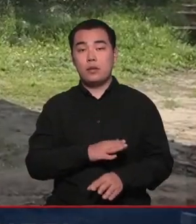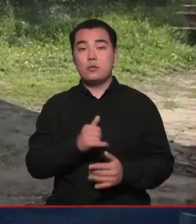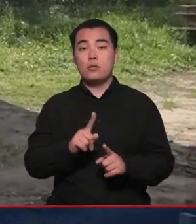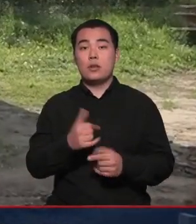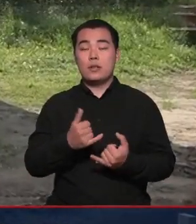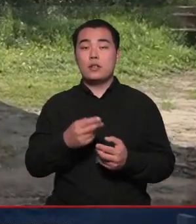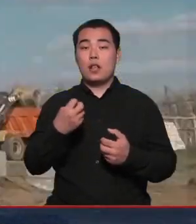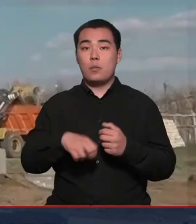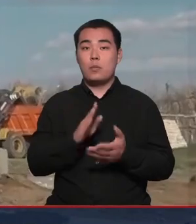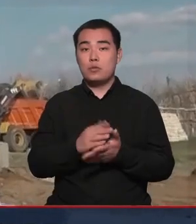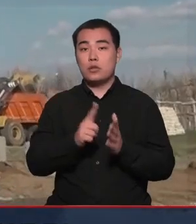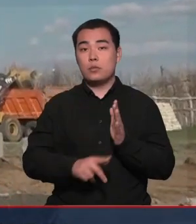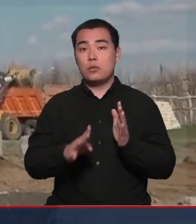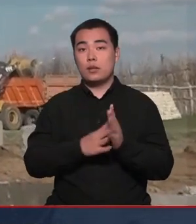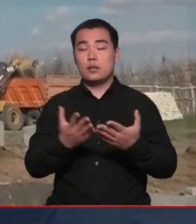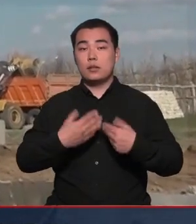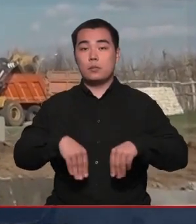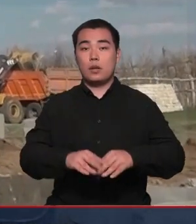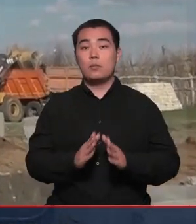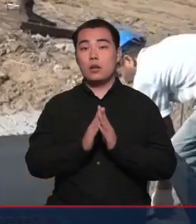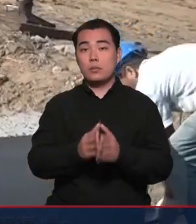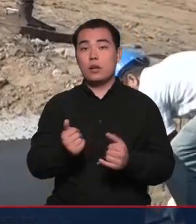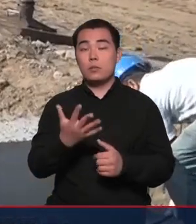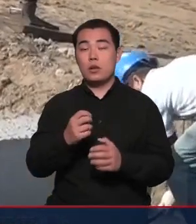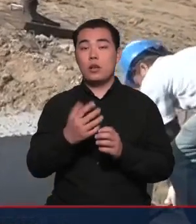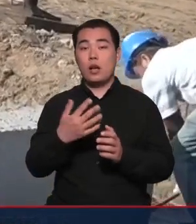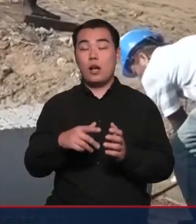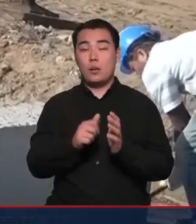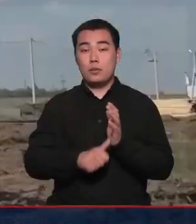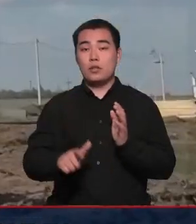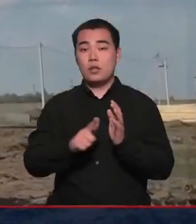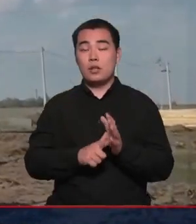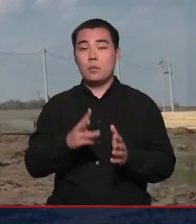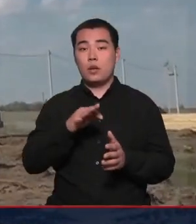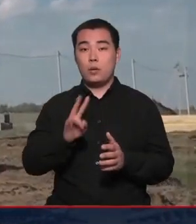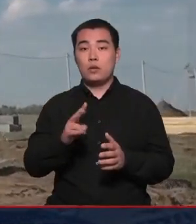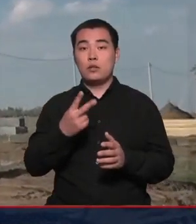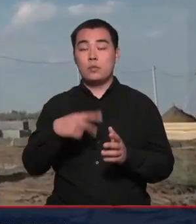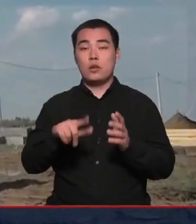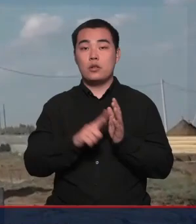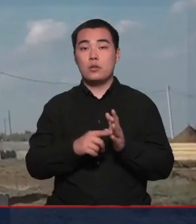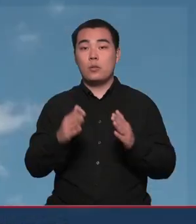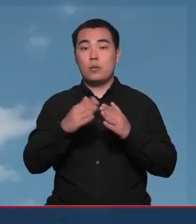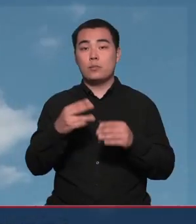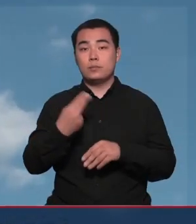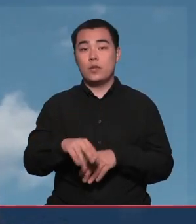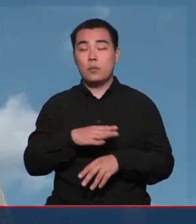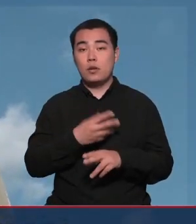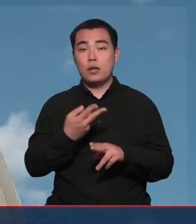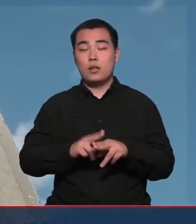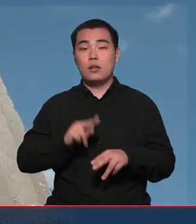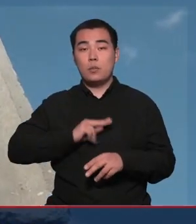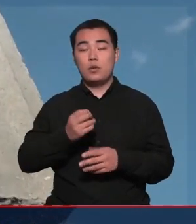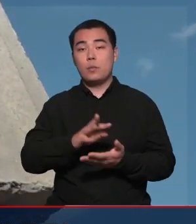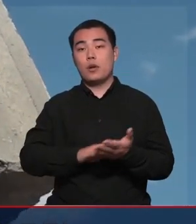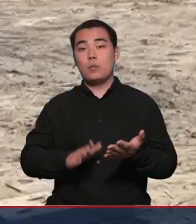деп танылған 79 отбасының өтініші бойынша бүгінде 567 миллион теңгеге 27 үй сатып алынды. Бұл бағыттағы жұмыстар жалғасады.